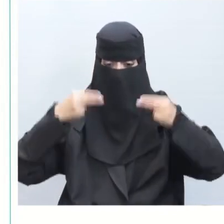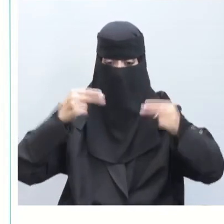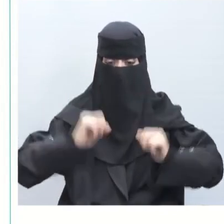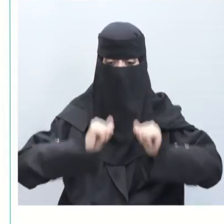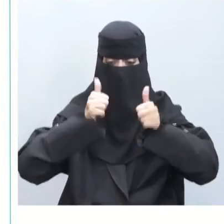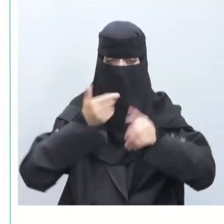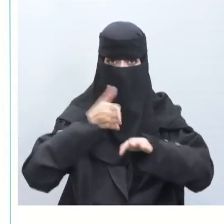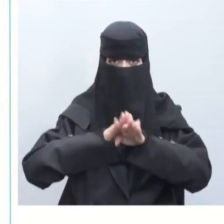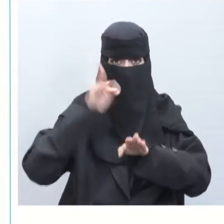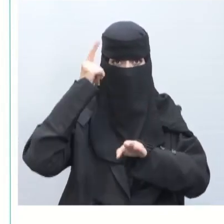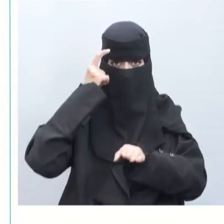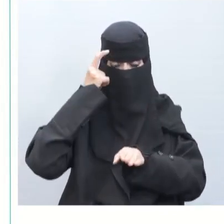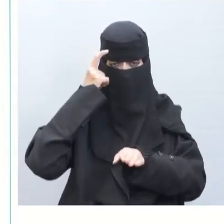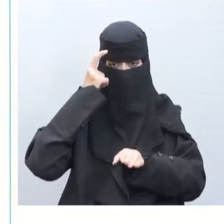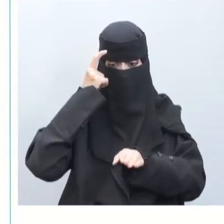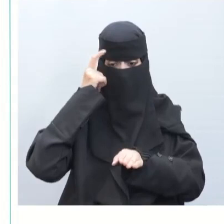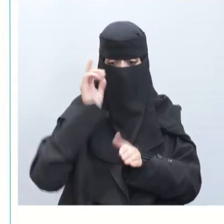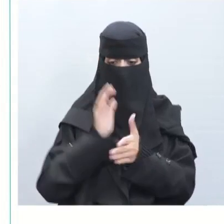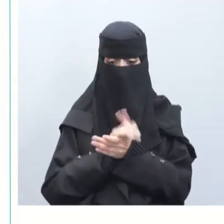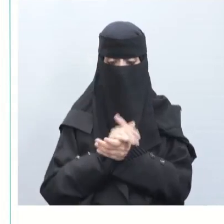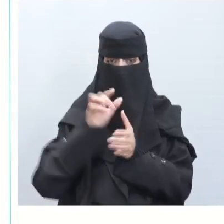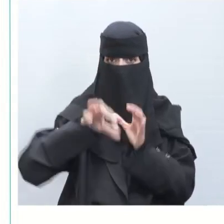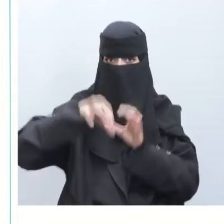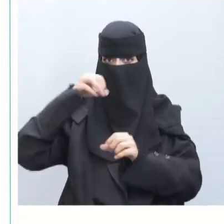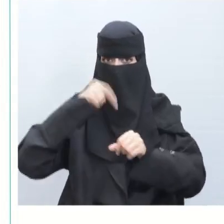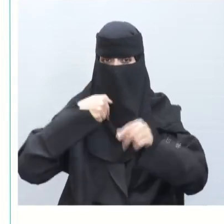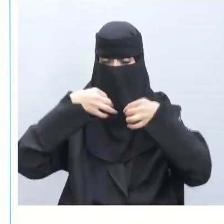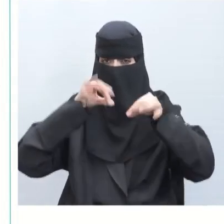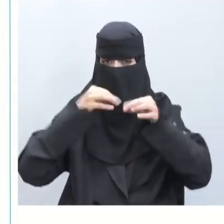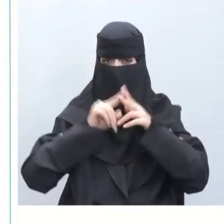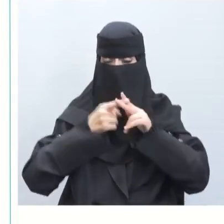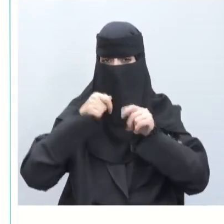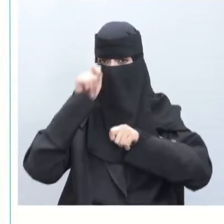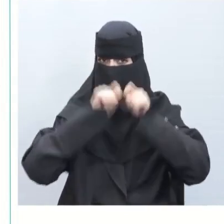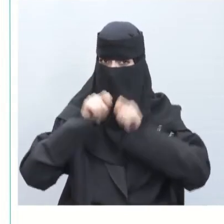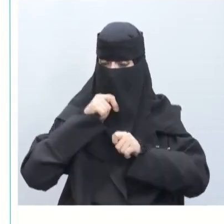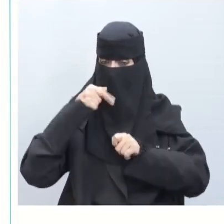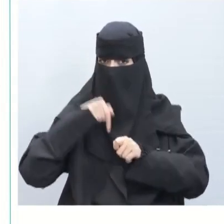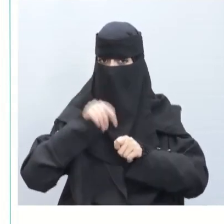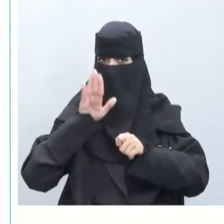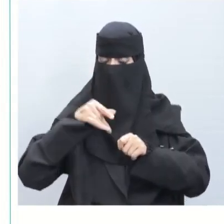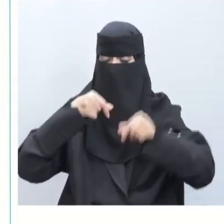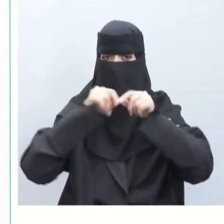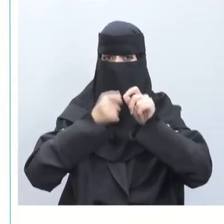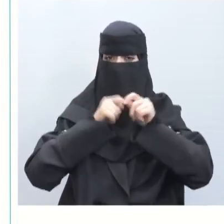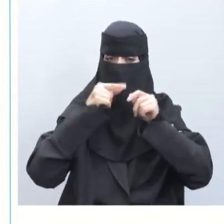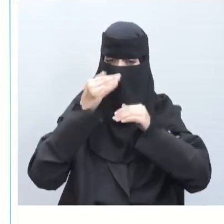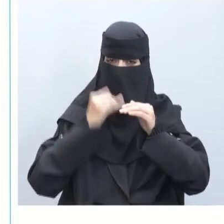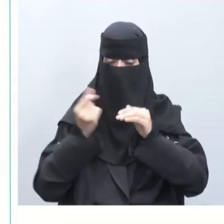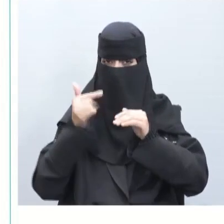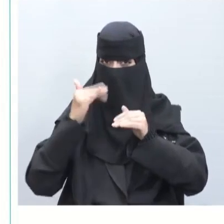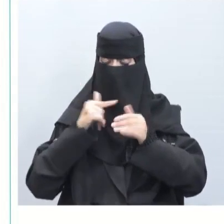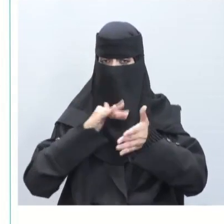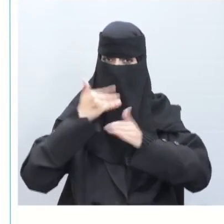اذا سنبحث عن مثلا حينما يكون لدينا خيار البلاستيك او الخيزران قد نستخدم البلاستيك لانه اقل كلفه